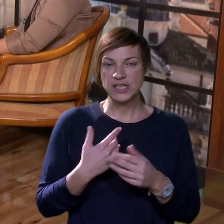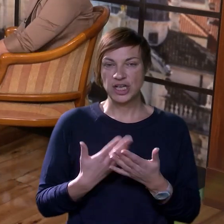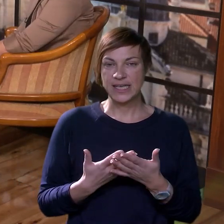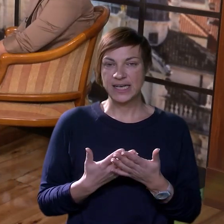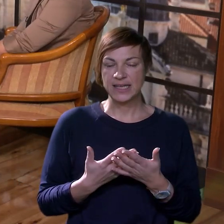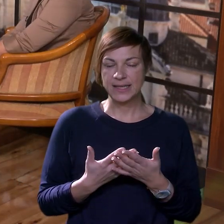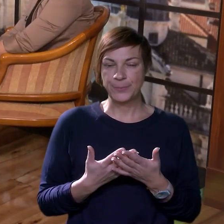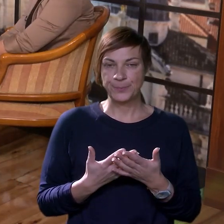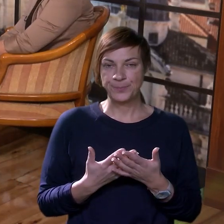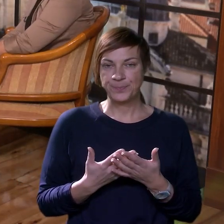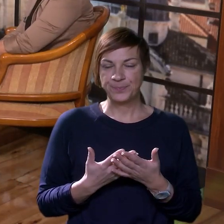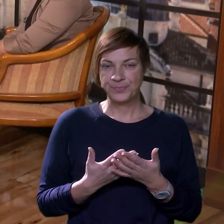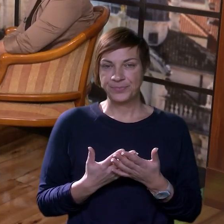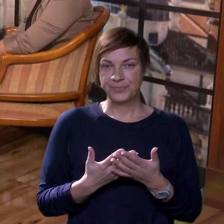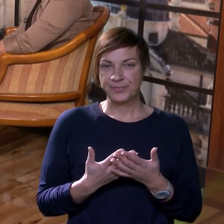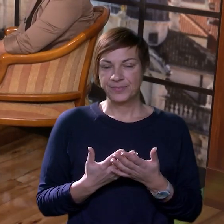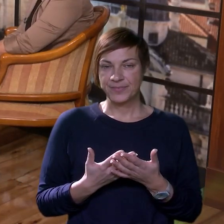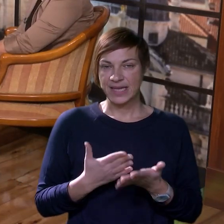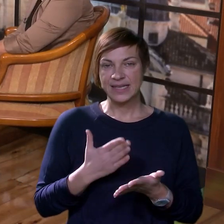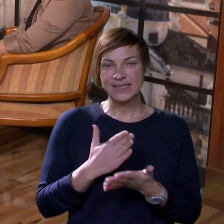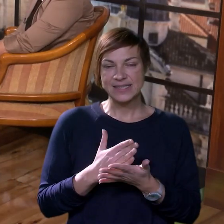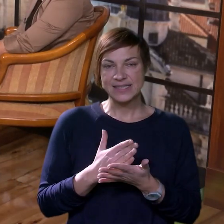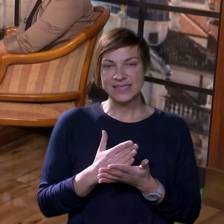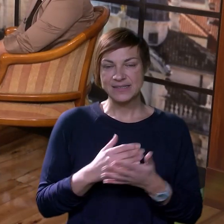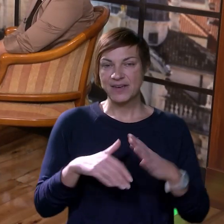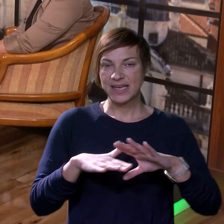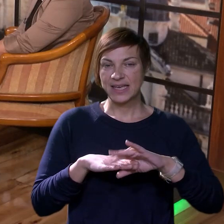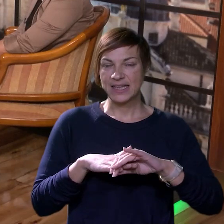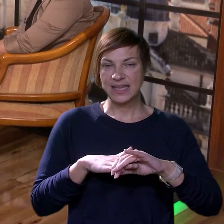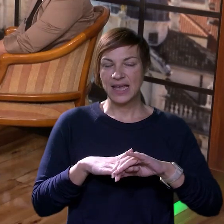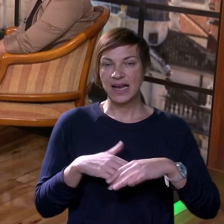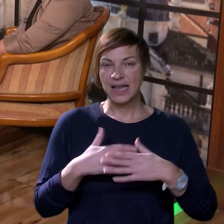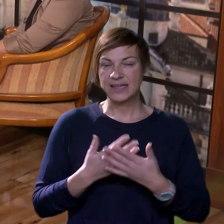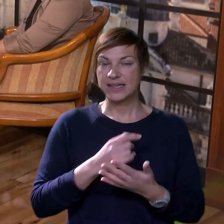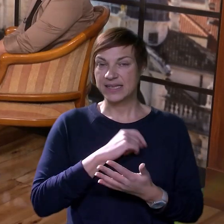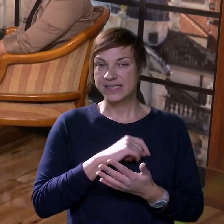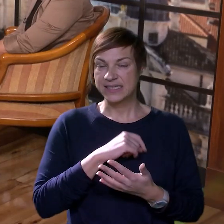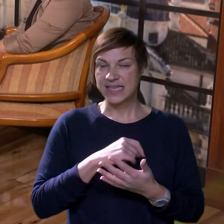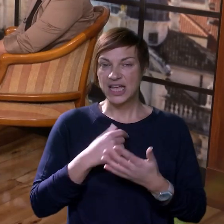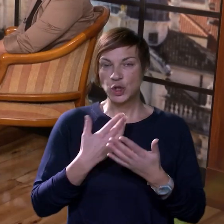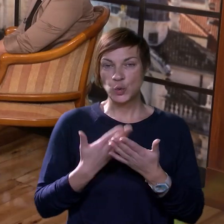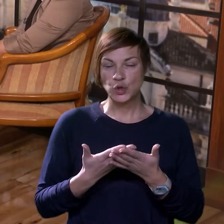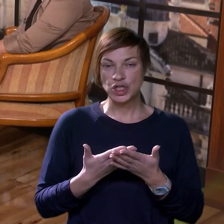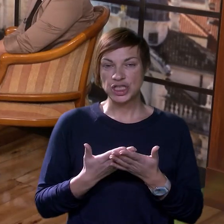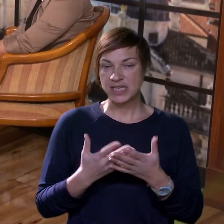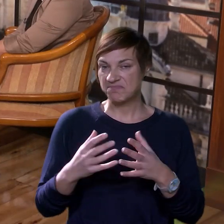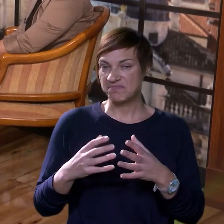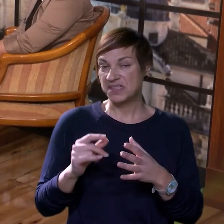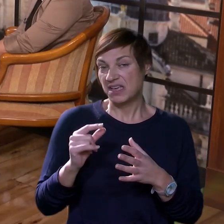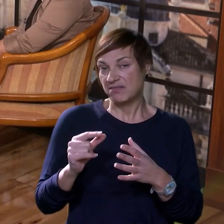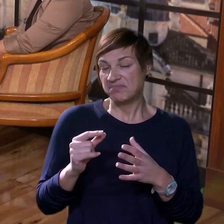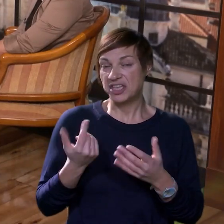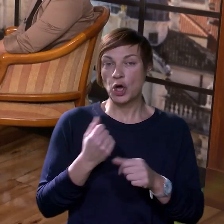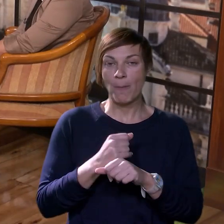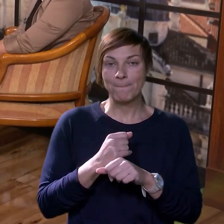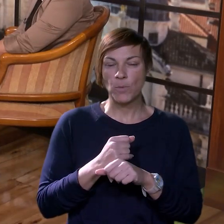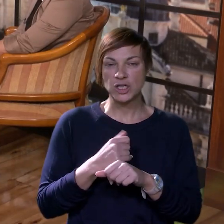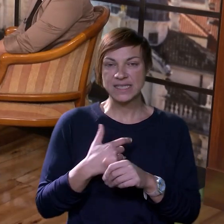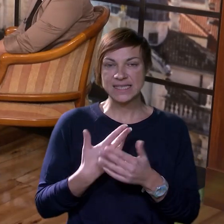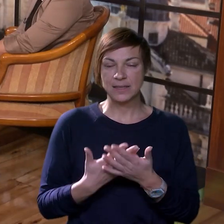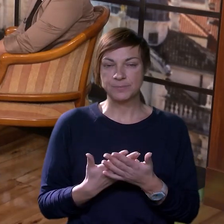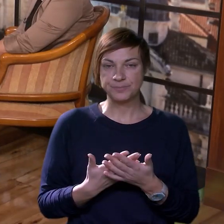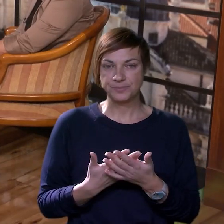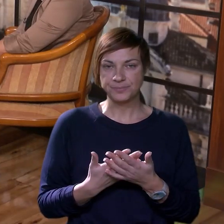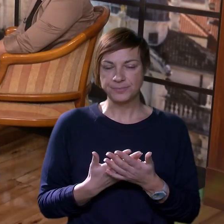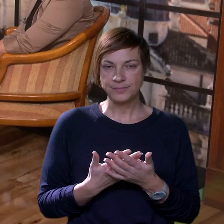funkcionirate? Pa jes. Znači, svaki djelatnik je zadužen za neke djelatnosti. Jel? Tako